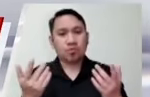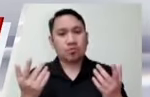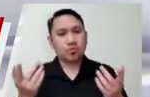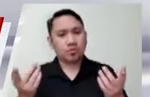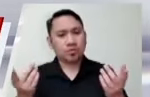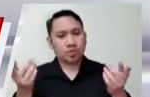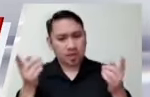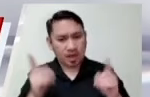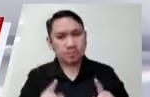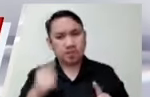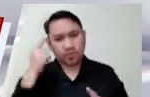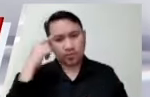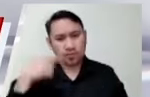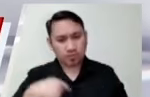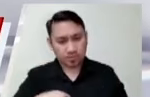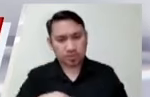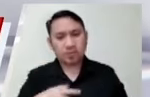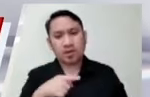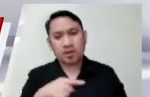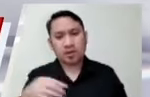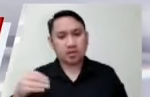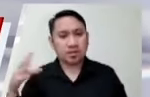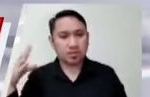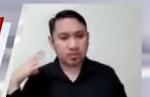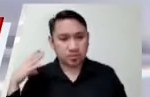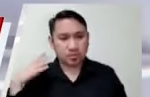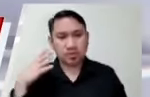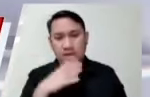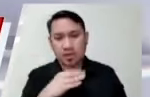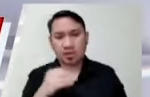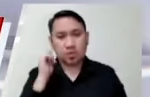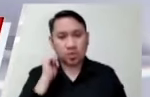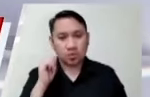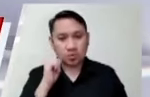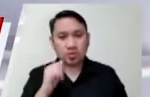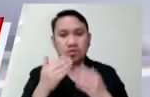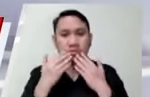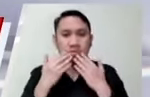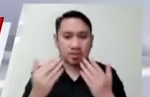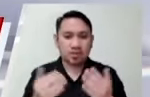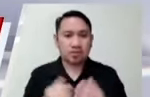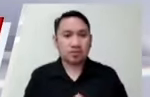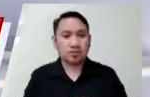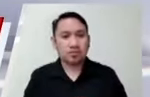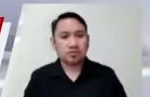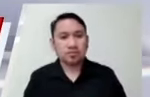Maghintay lang ako at maging grateful sa mga panalo ng iba at panalo ko.